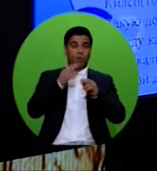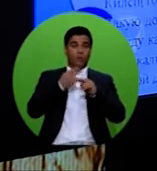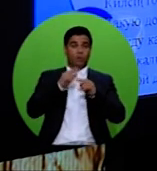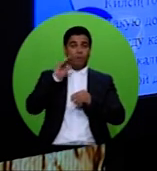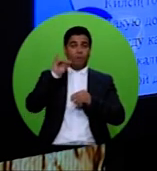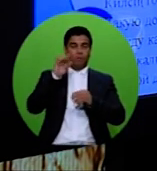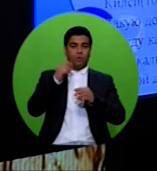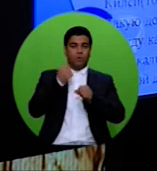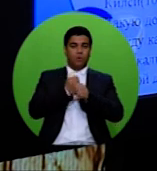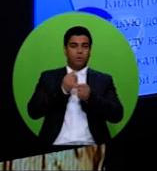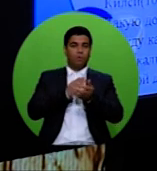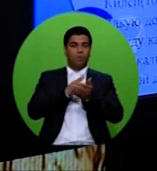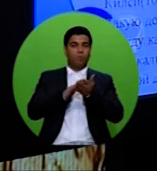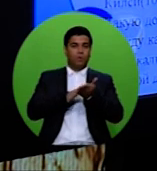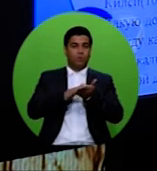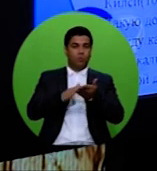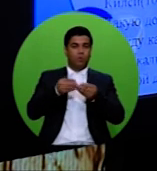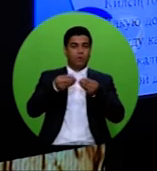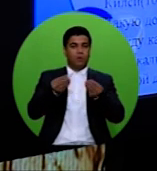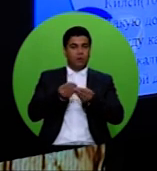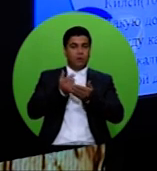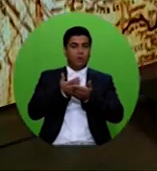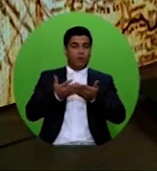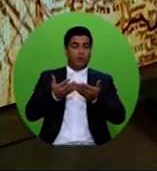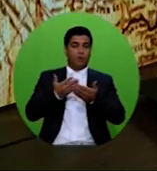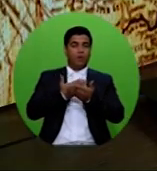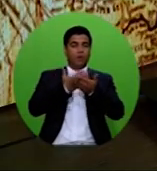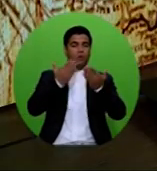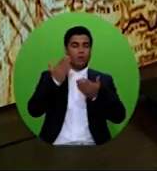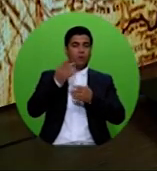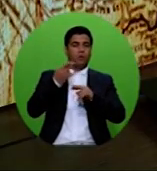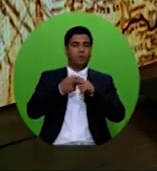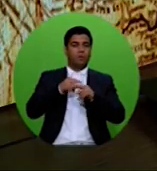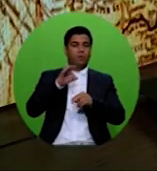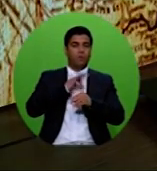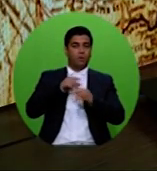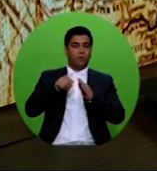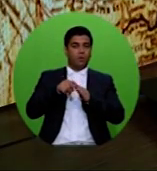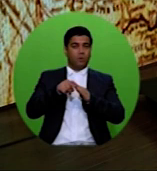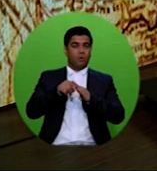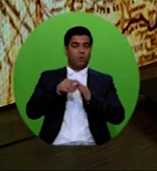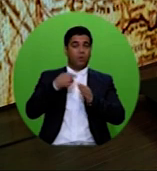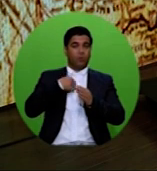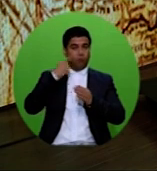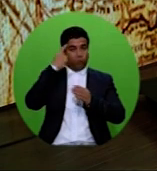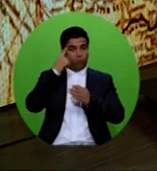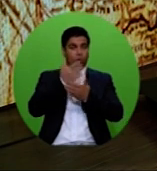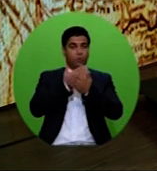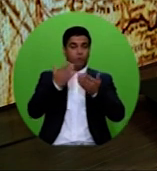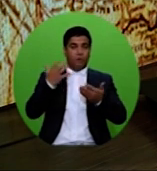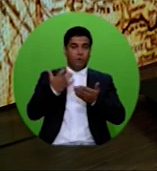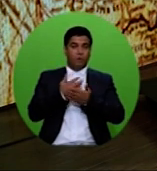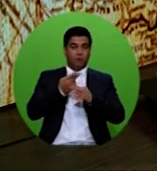фарфора делают посуду. Ну-ка давайте вспомним, какое сырье используется. Я надеюсь, вы нашли